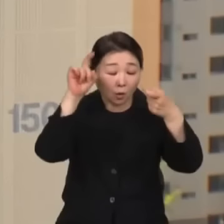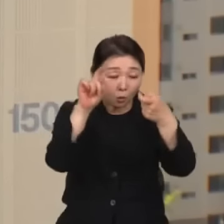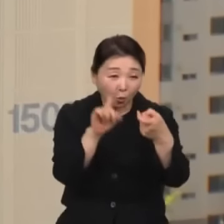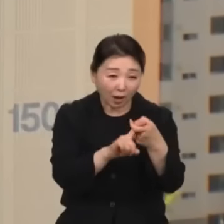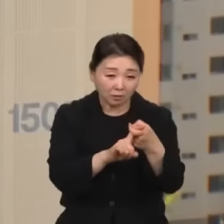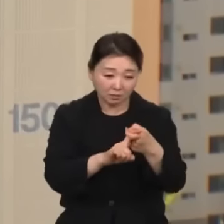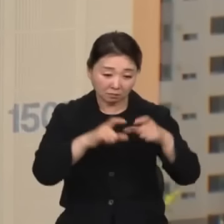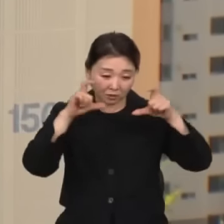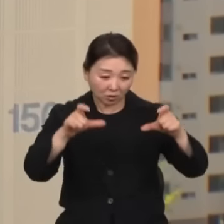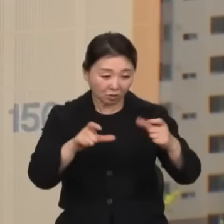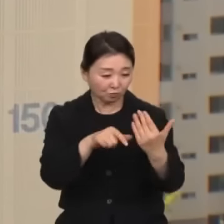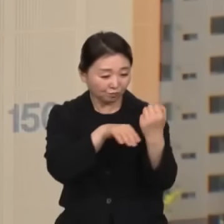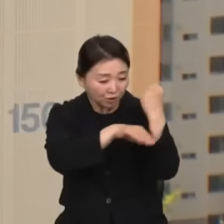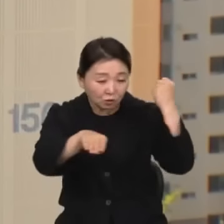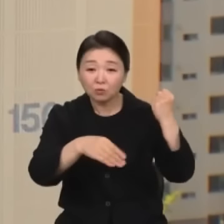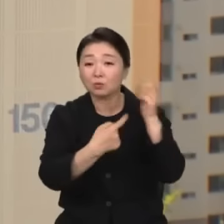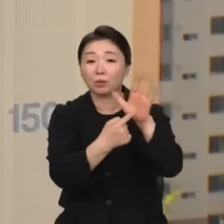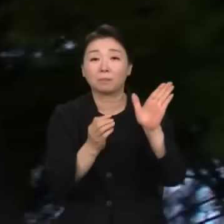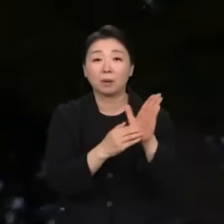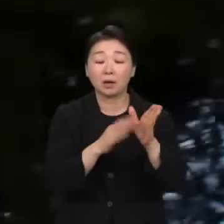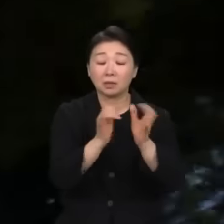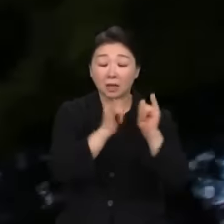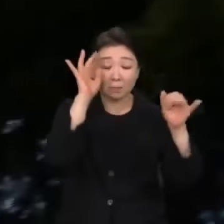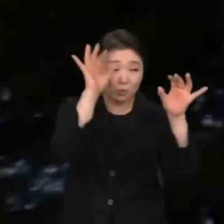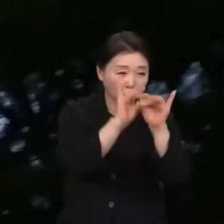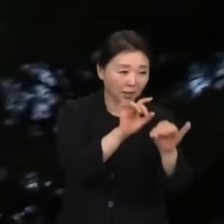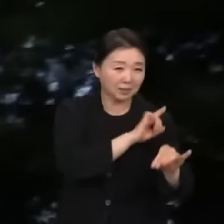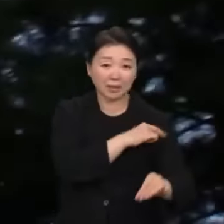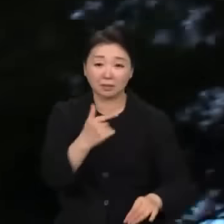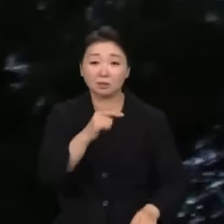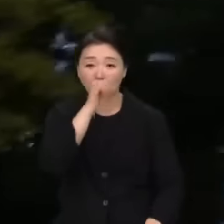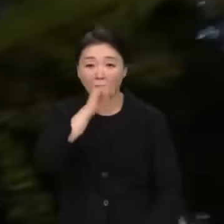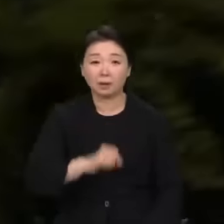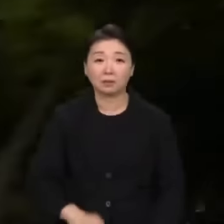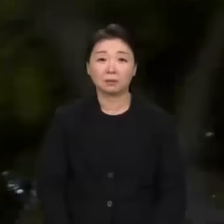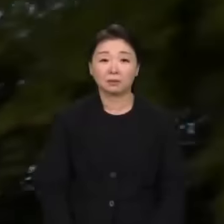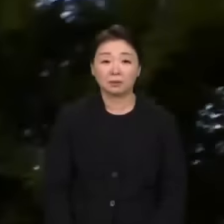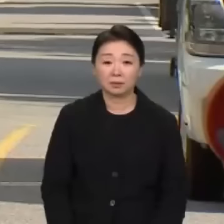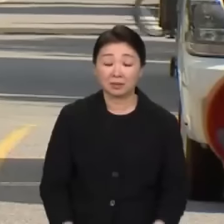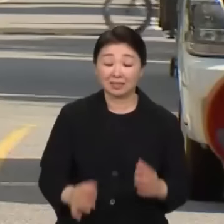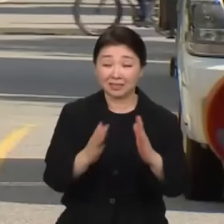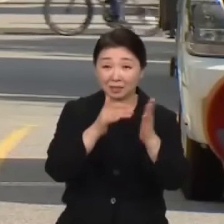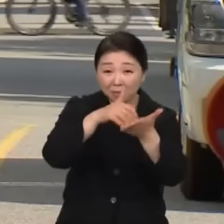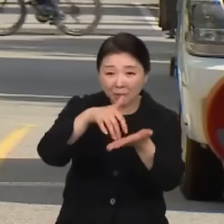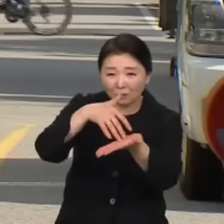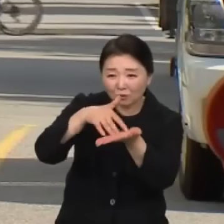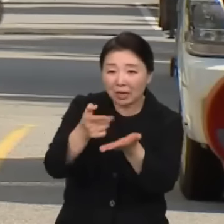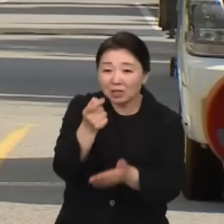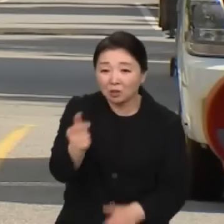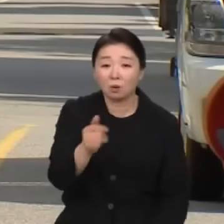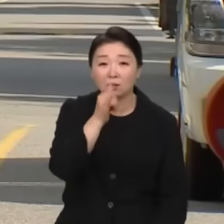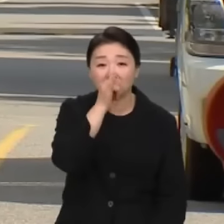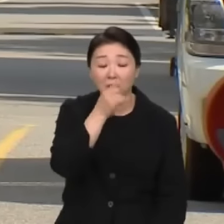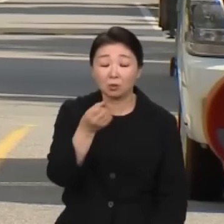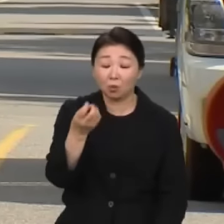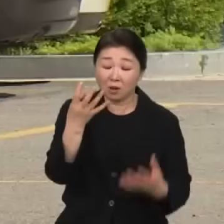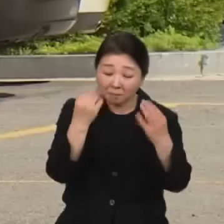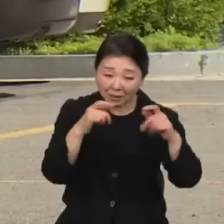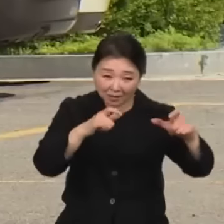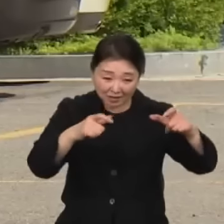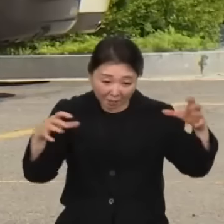기준도 공개됐습니다. 주민 동의가 가장 큰 대점을 차지했고 세대당 주차 대수가 적을수록 또 많은